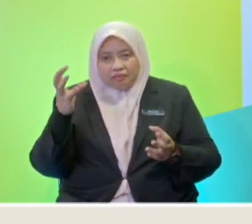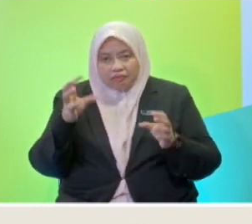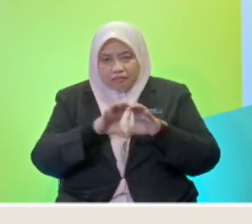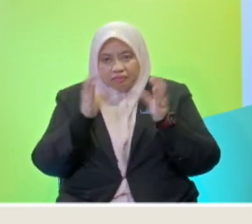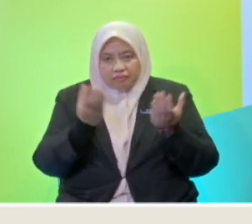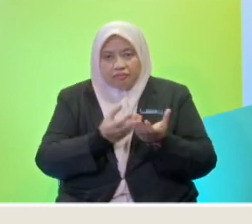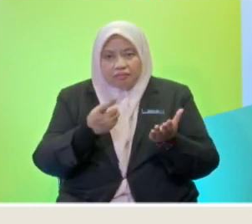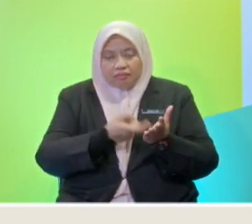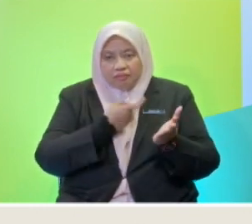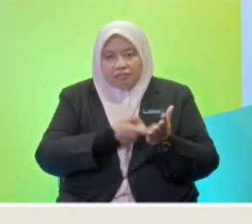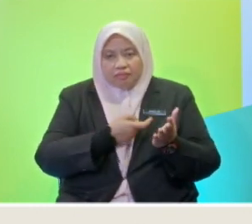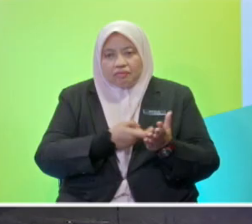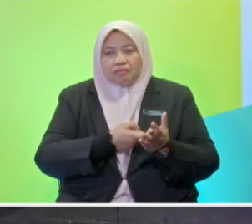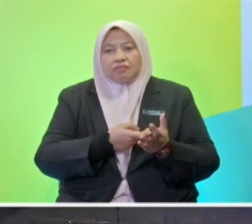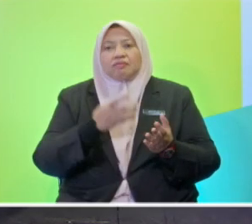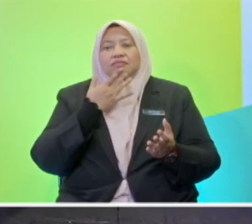kuning